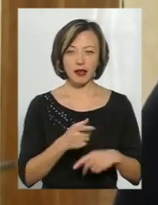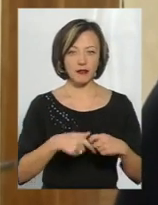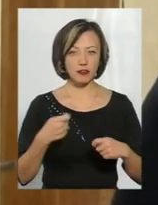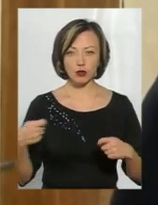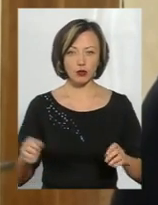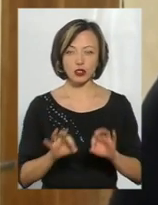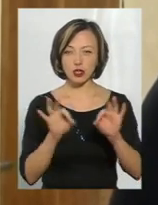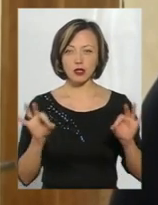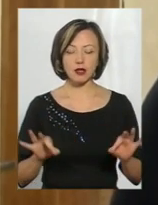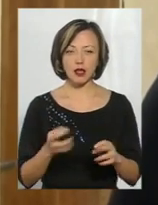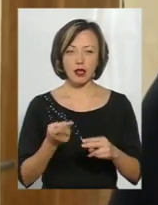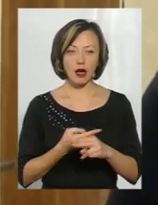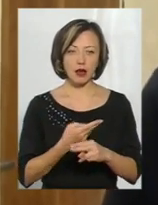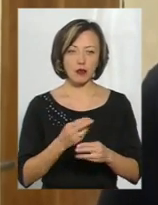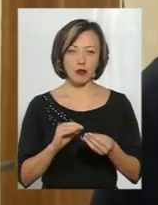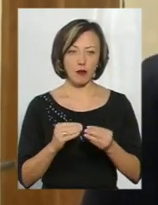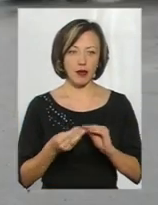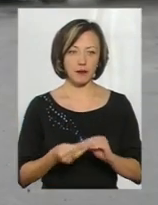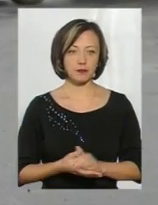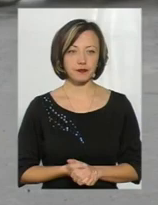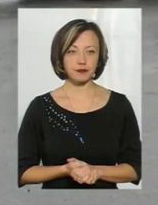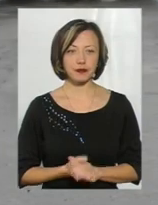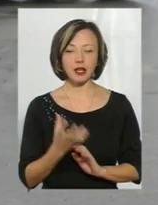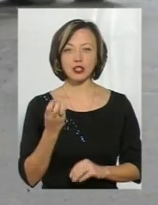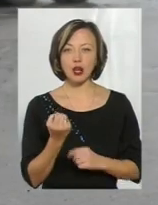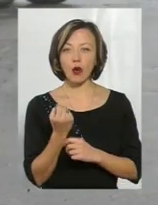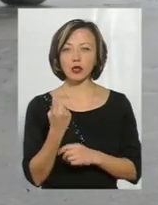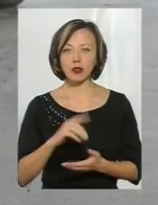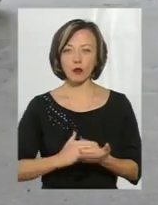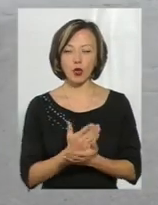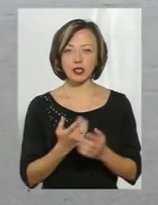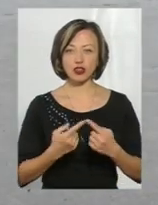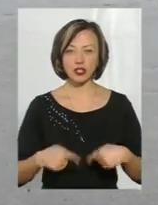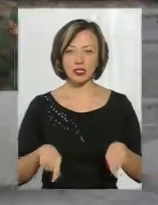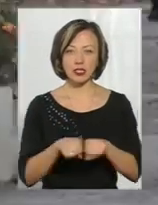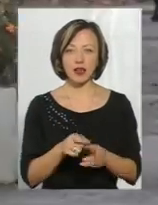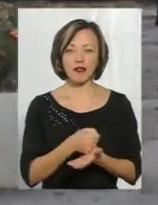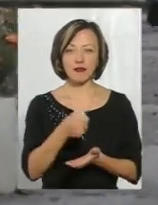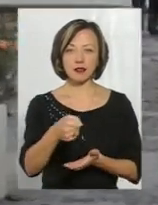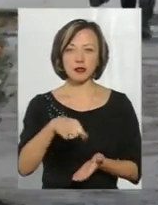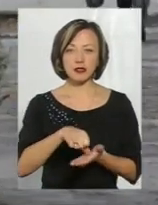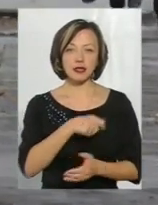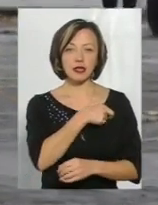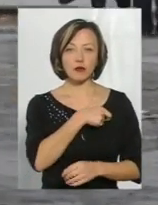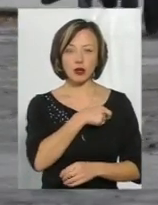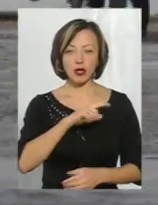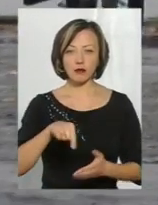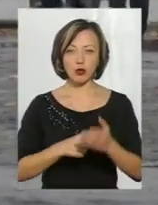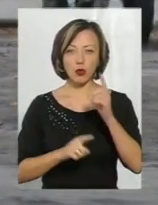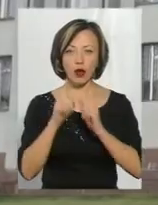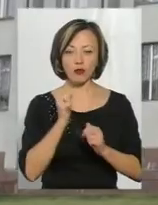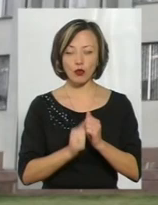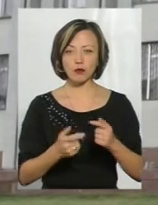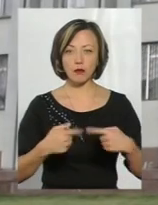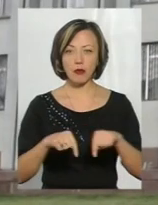ніяких, в принципі, проблем. Ще 11 політичних сил висунули своїх представників в депутати міської ради. Від кожної партії в